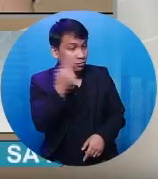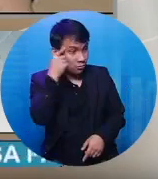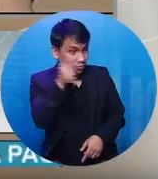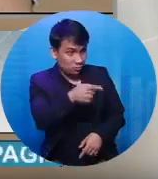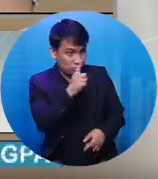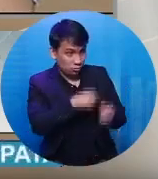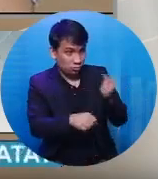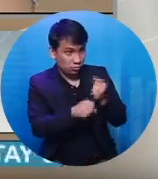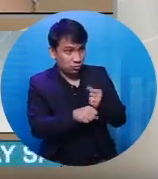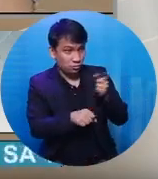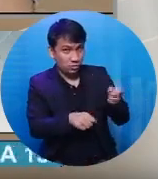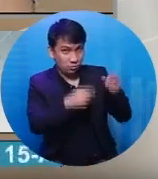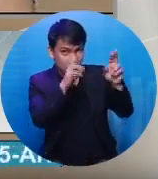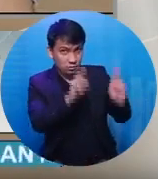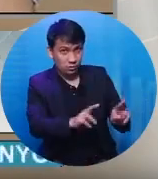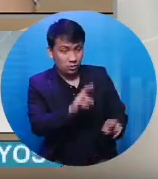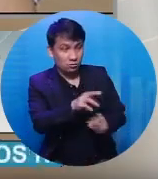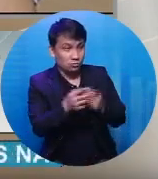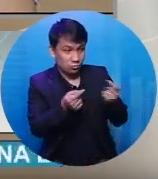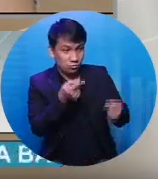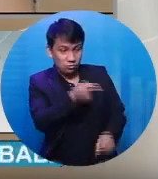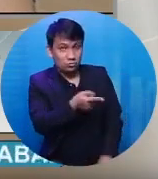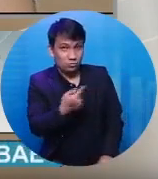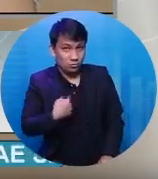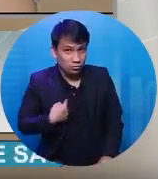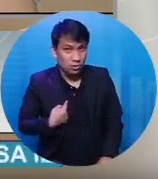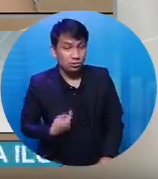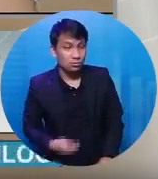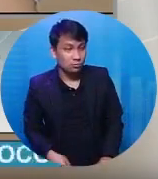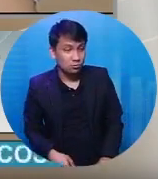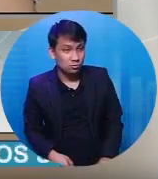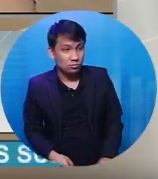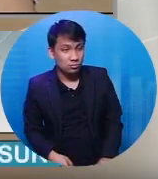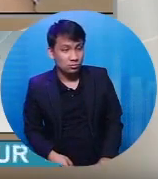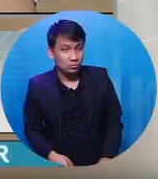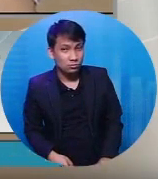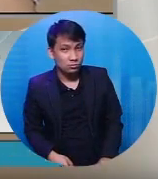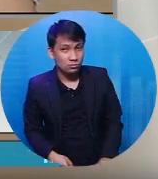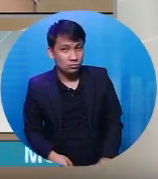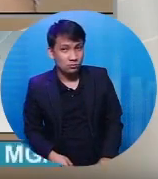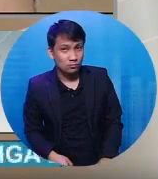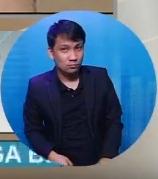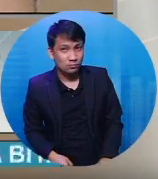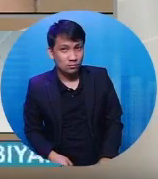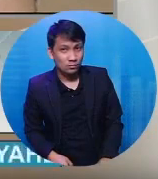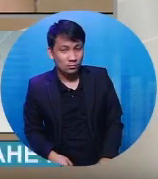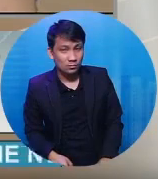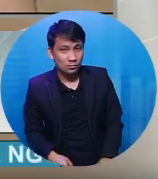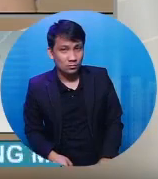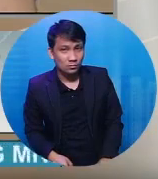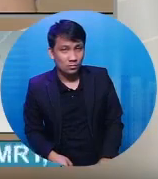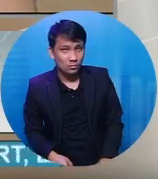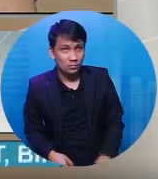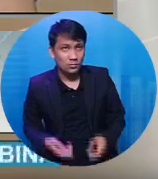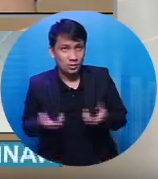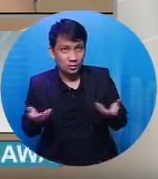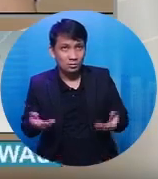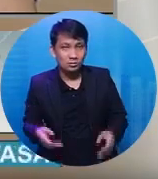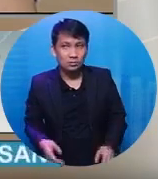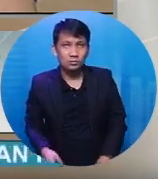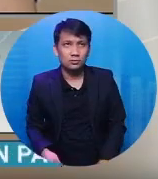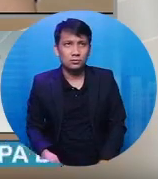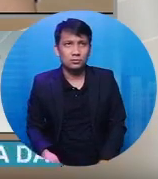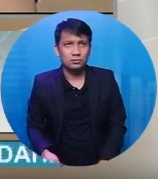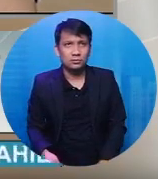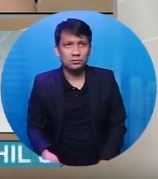ka, parespeto ka sa ginagawa mo sa amin? Sige, ilang beses mong ginawa ako. Yan? Naku, Diyos ko